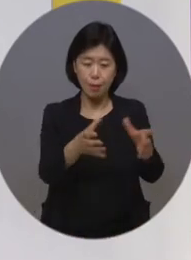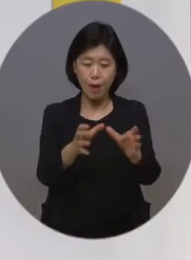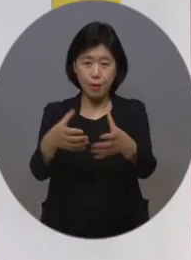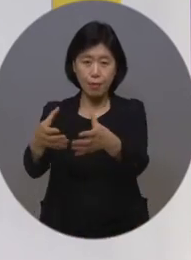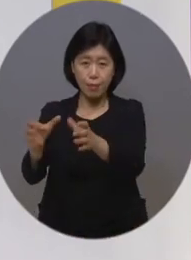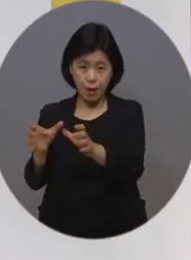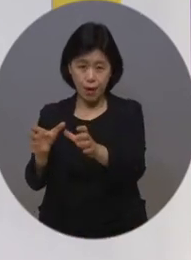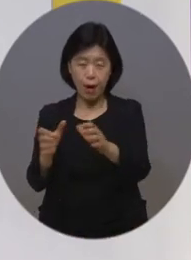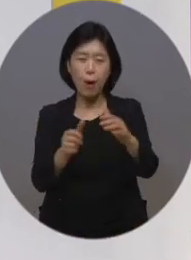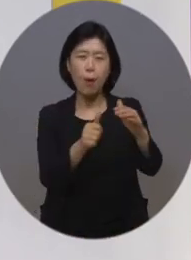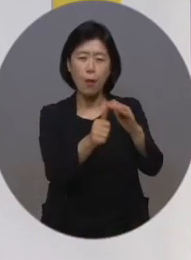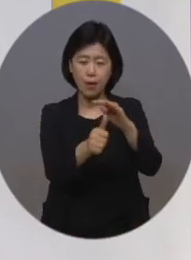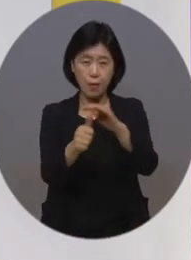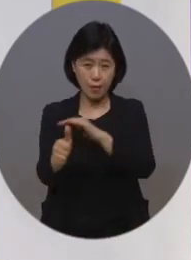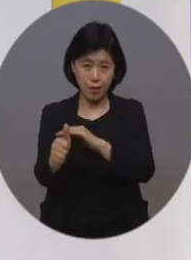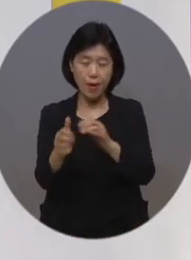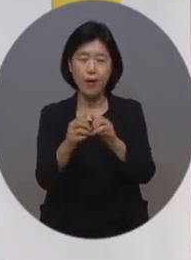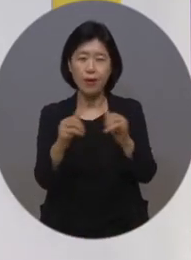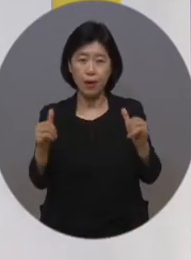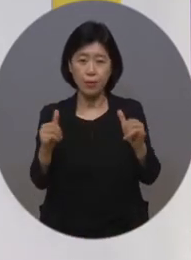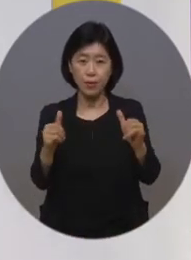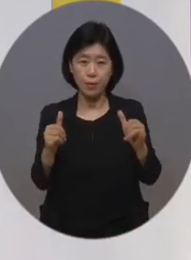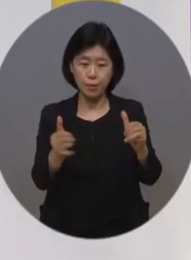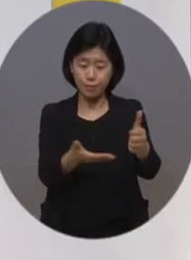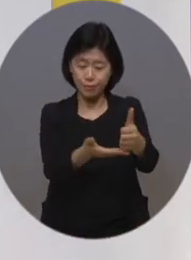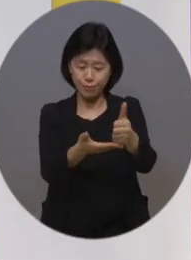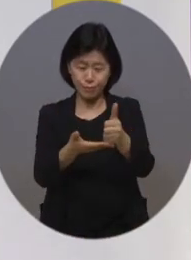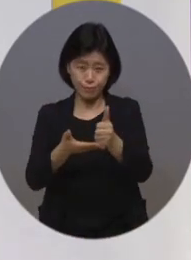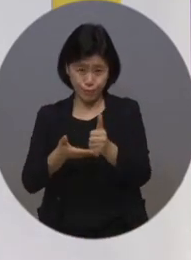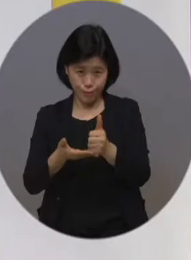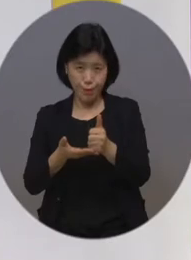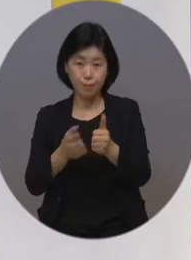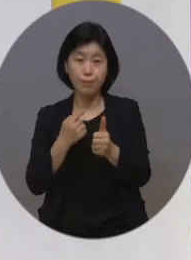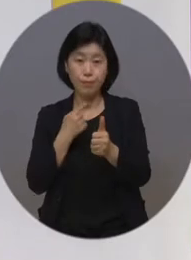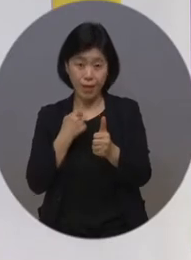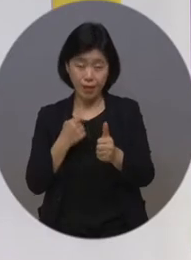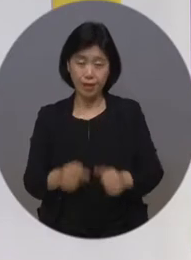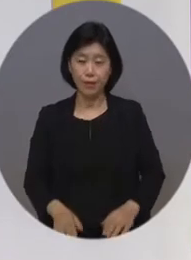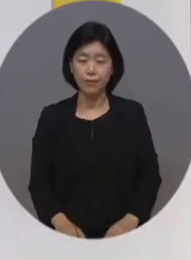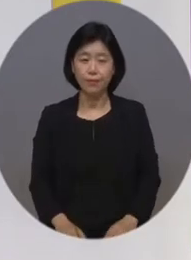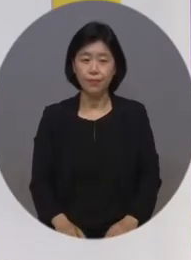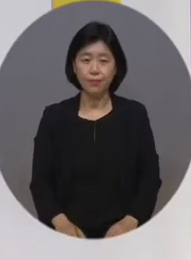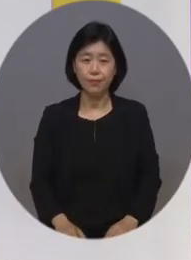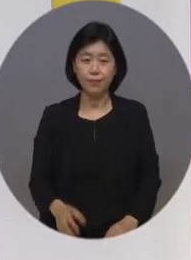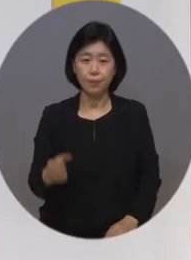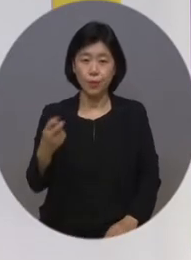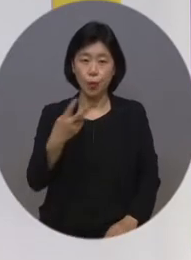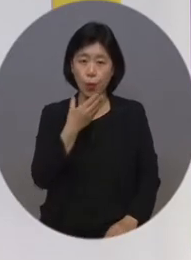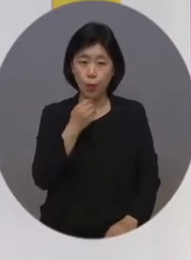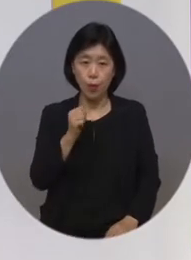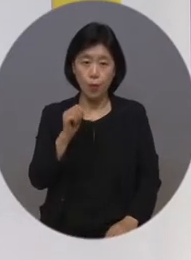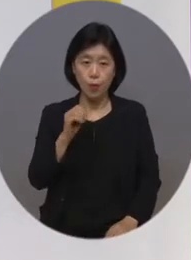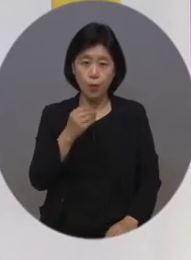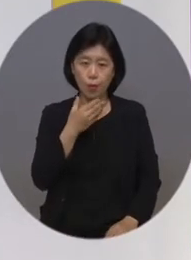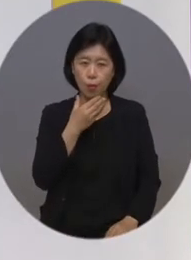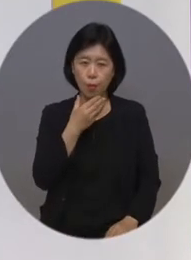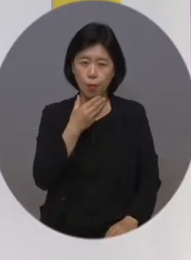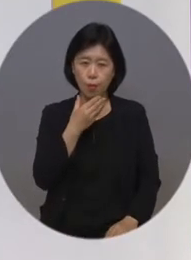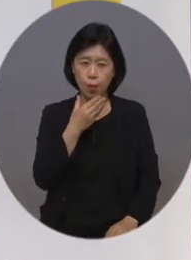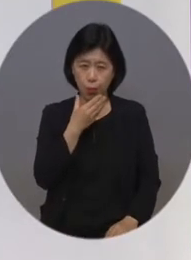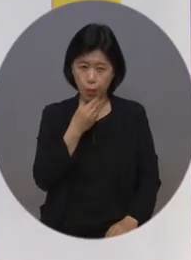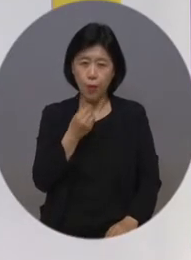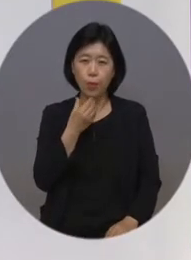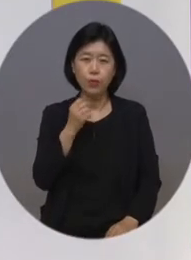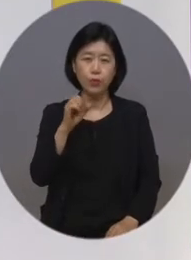개방형으로 복지 과장으로 모셨습니다 아아 뿐만 아니라 4 보건 복지 국장 자체를 역시